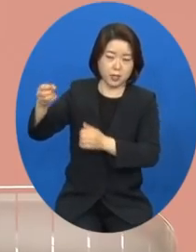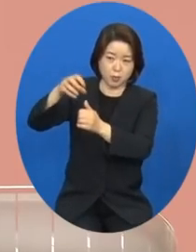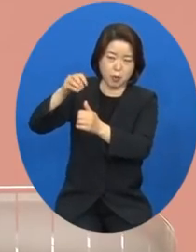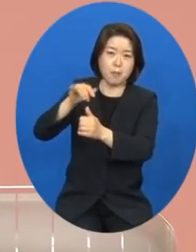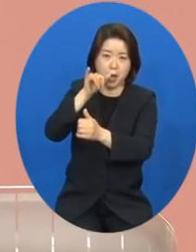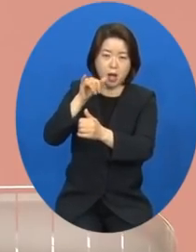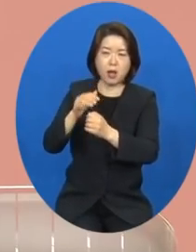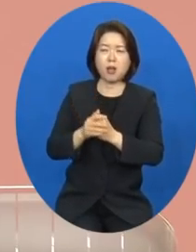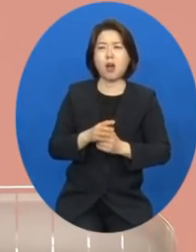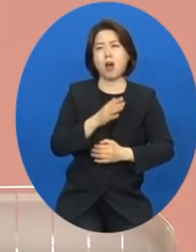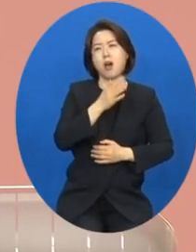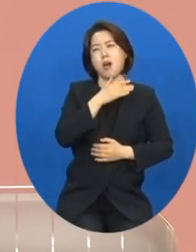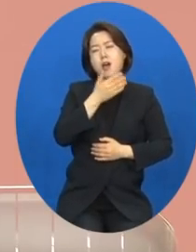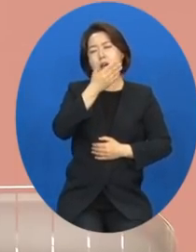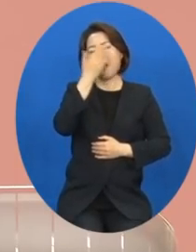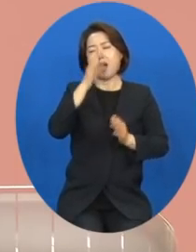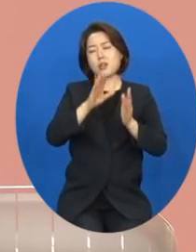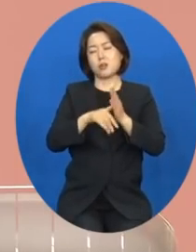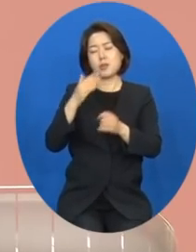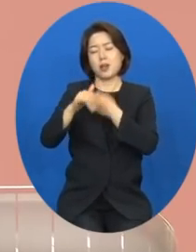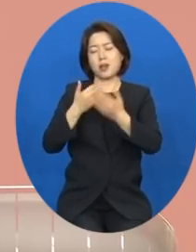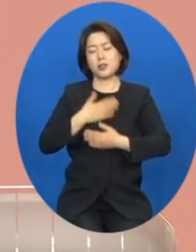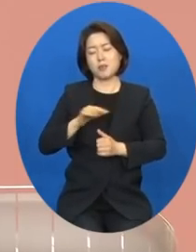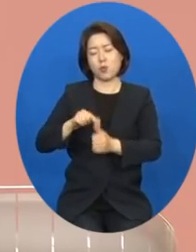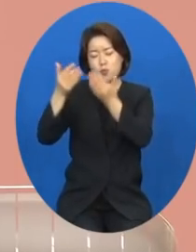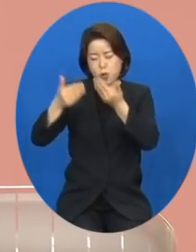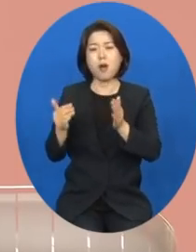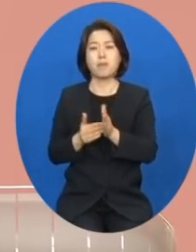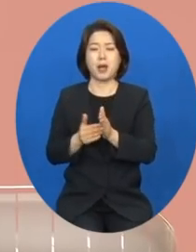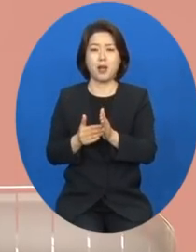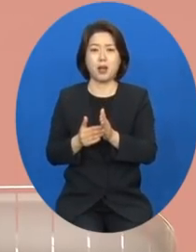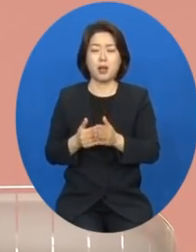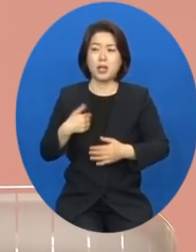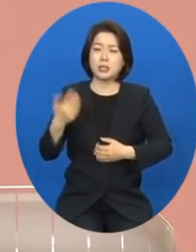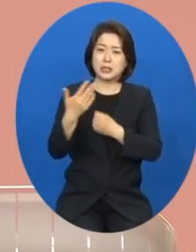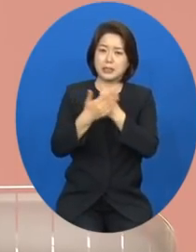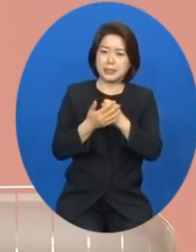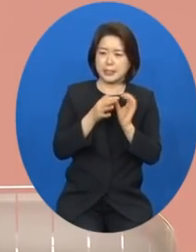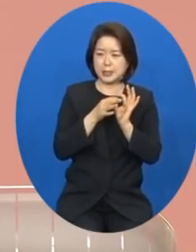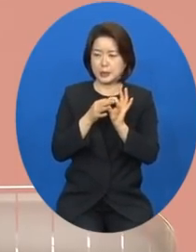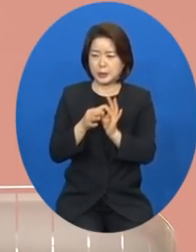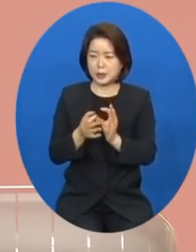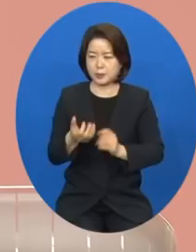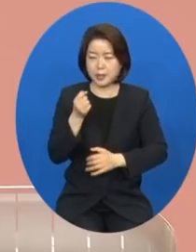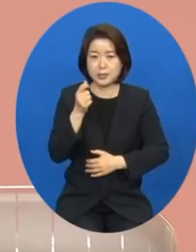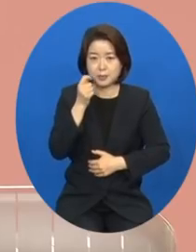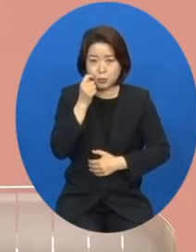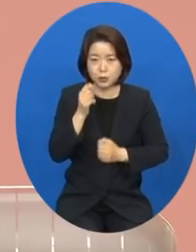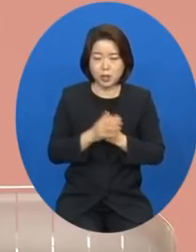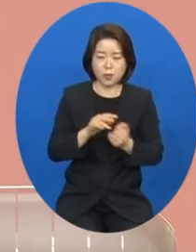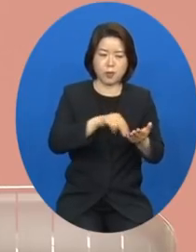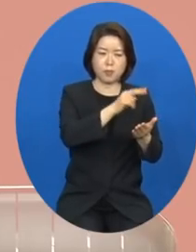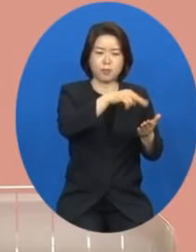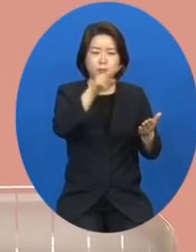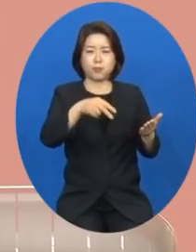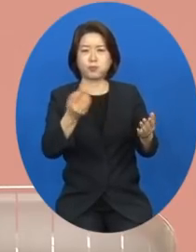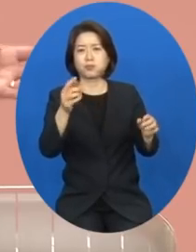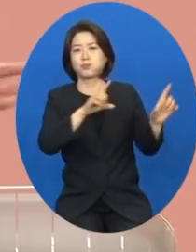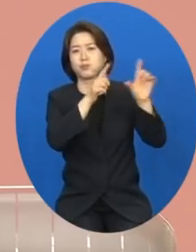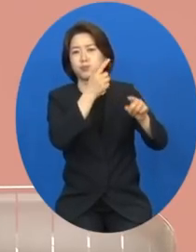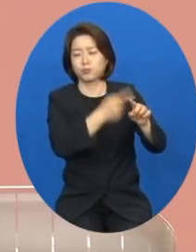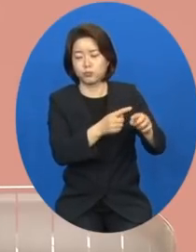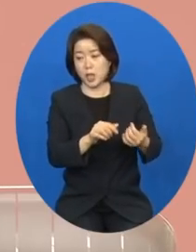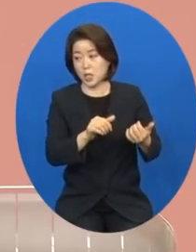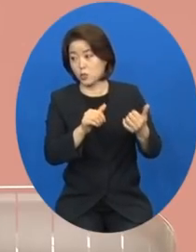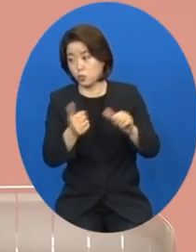젊을 썰 하나의 나를 구원해 주셨는데 내가 그 은혜를 유지하지 못하고 방탕하게 살다가 죽을